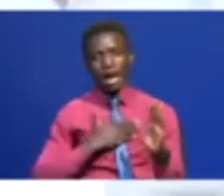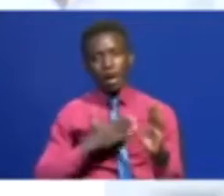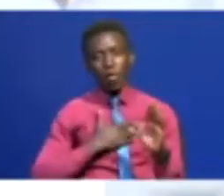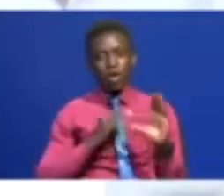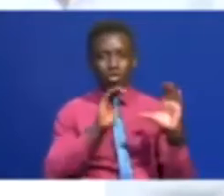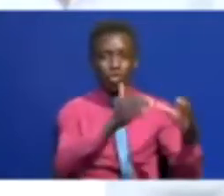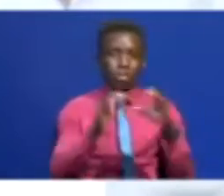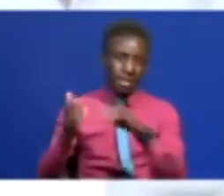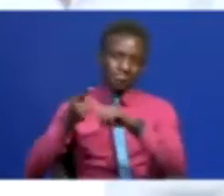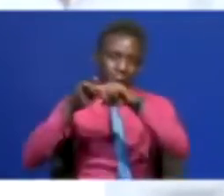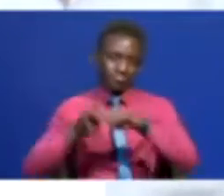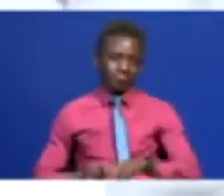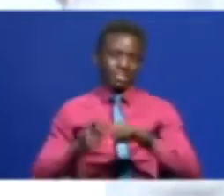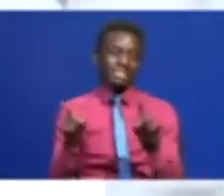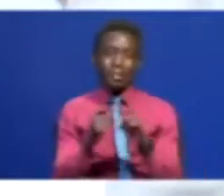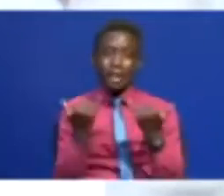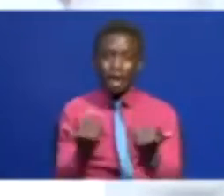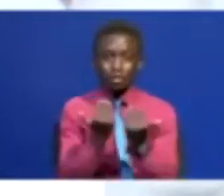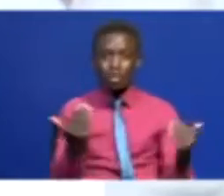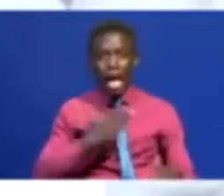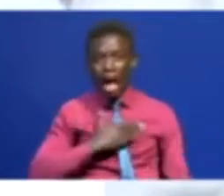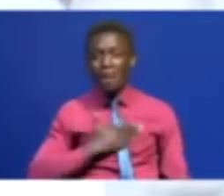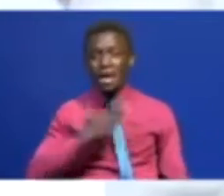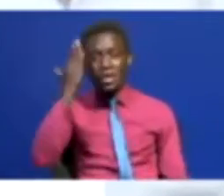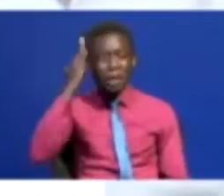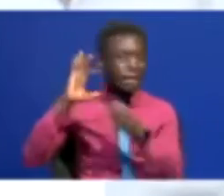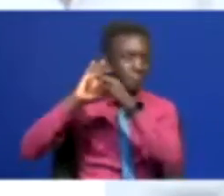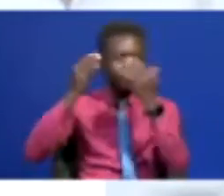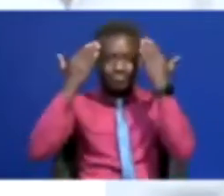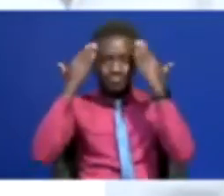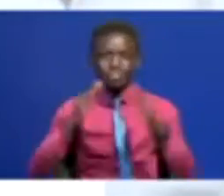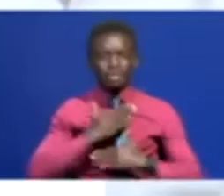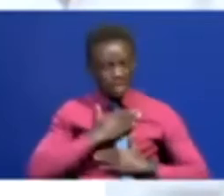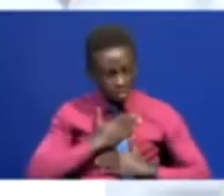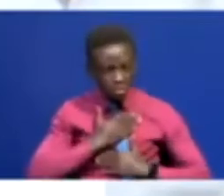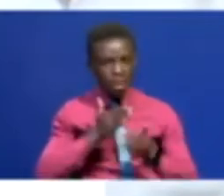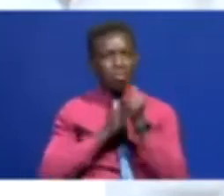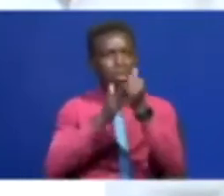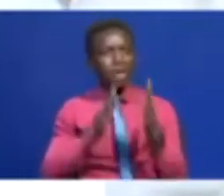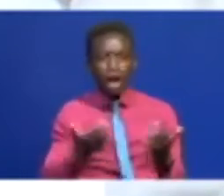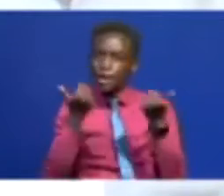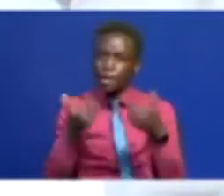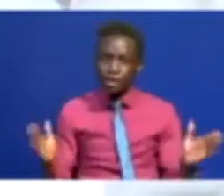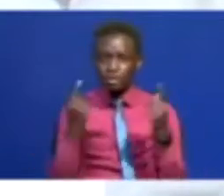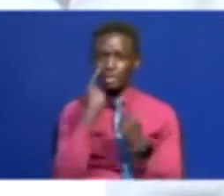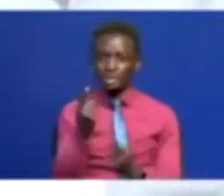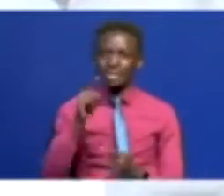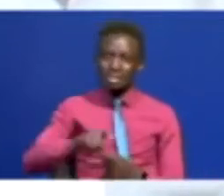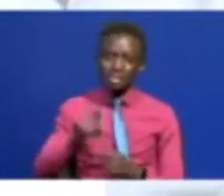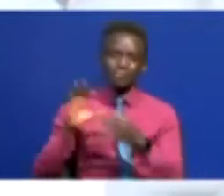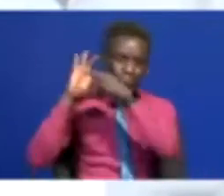wetu hawajui mila zao, heshima hata ya viongozi imepotea. Kwa hivyo tumeona kuwa tuweke hii kaulimbiu